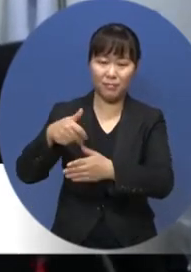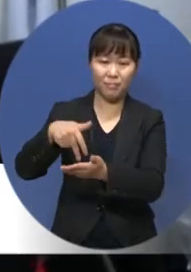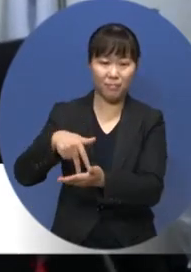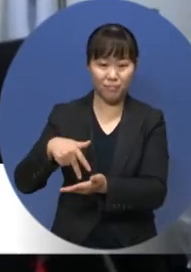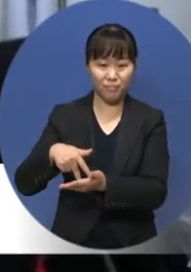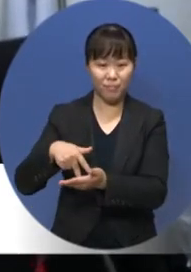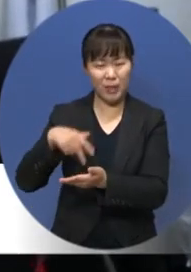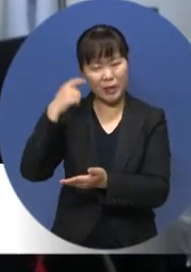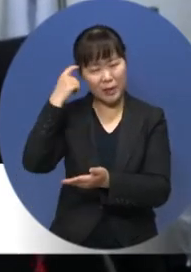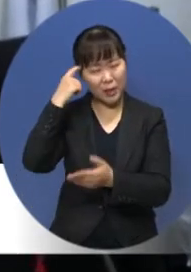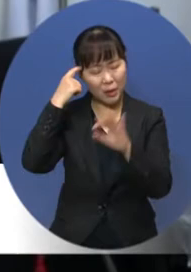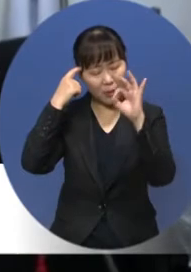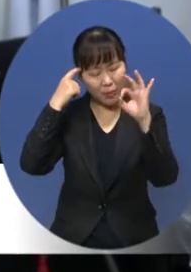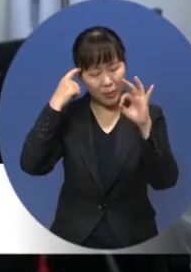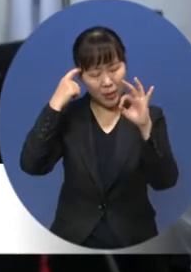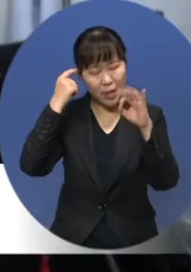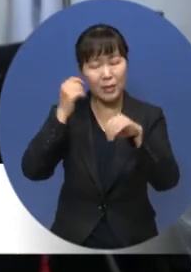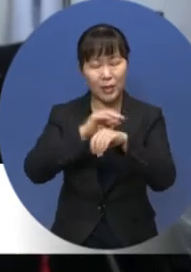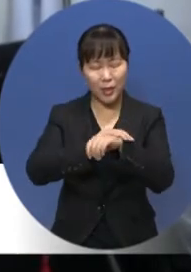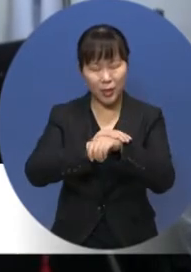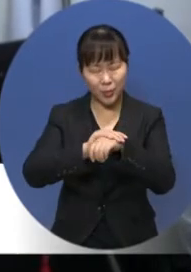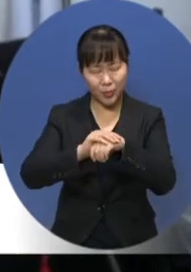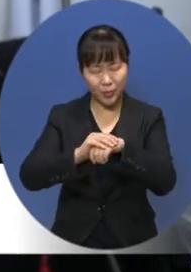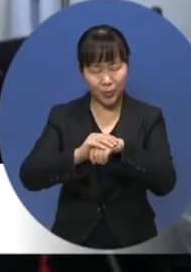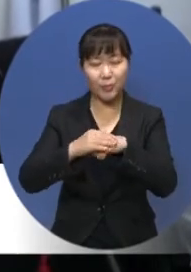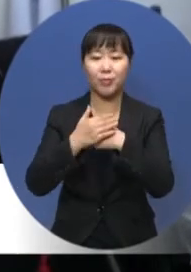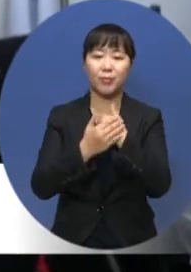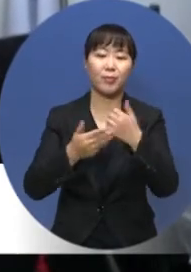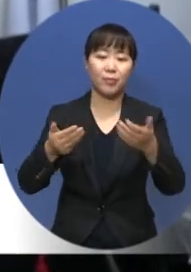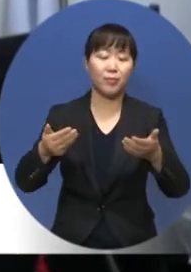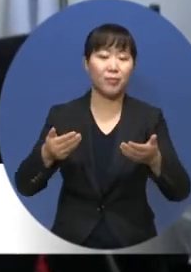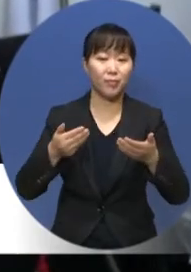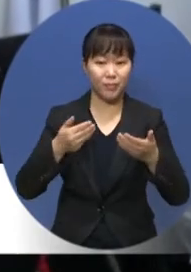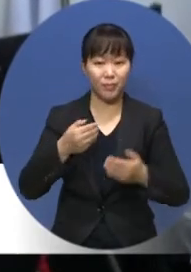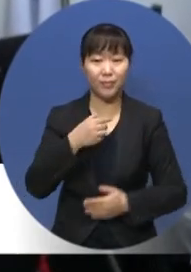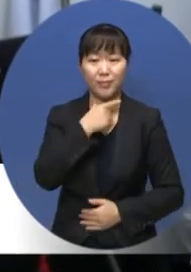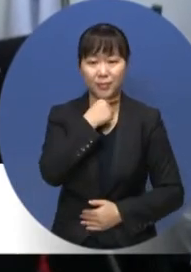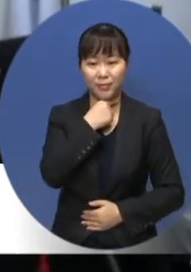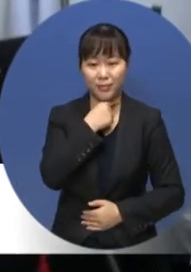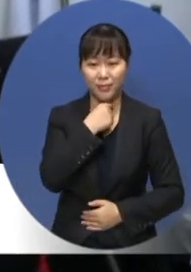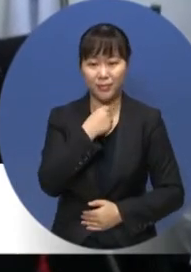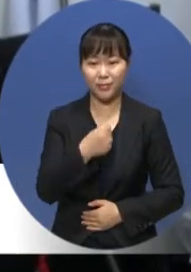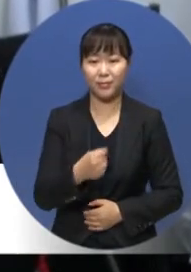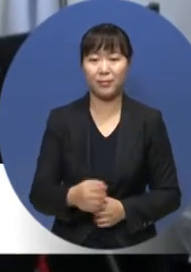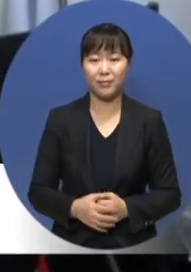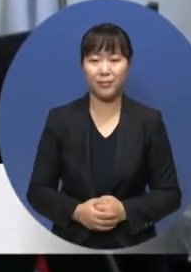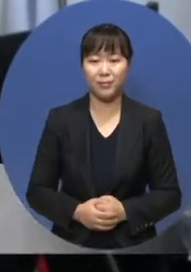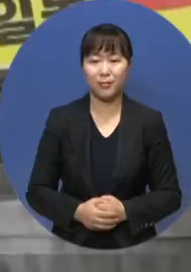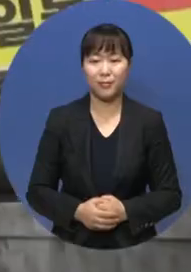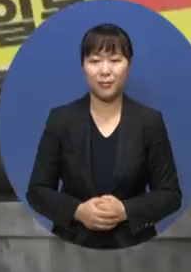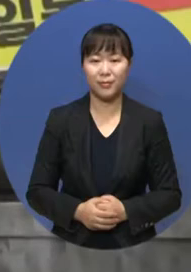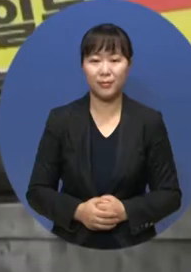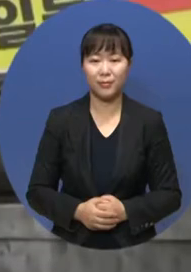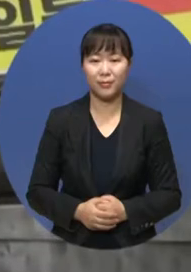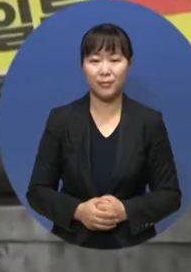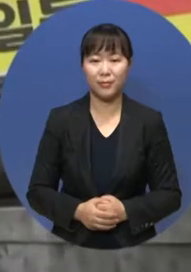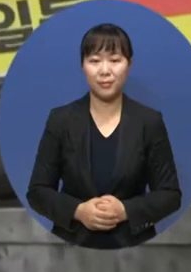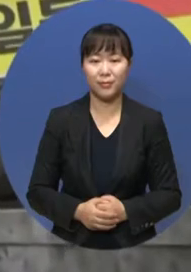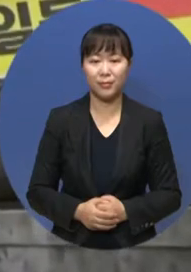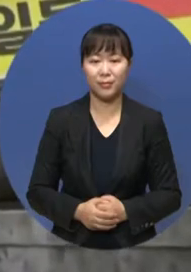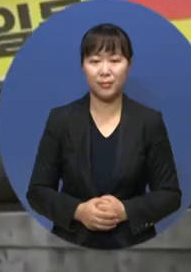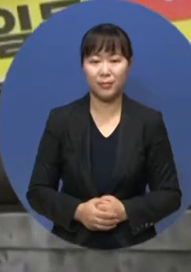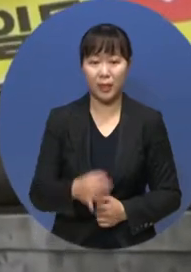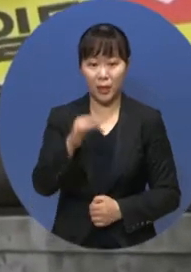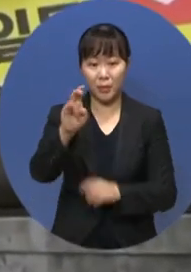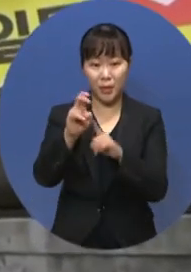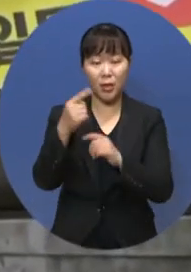다른 각도에서 보셔가지고 이렇게 잘 좀 보살펴 주시기 바랍니다. 임